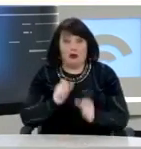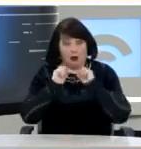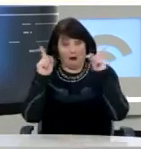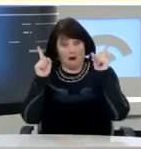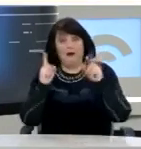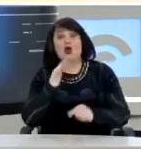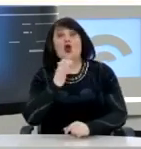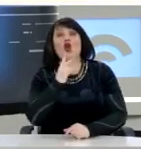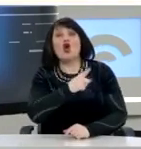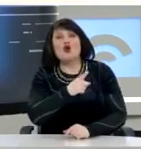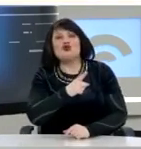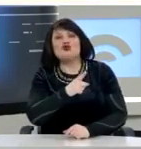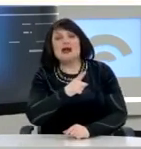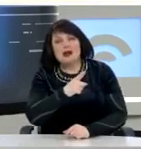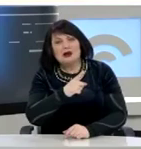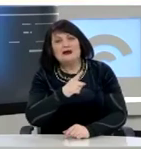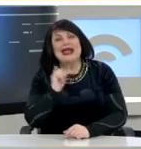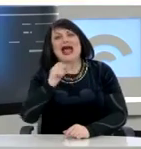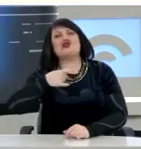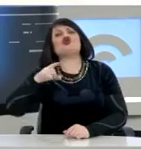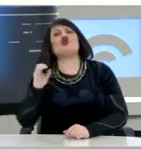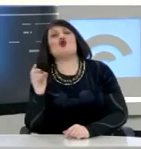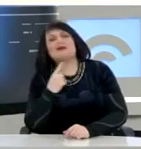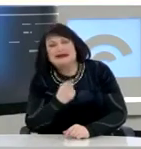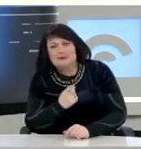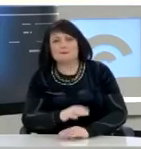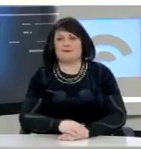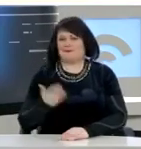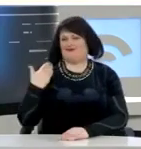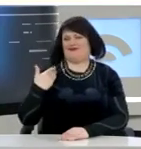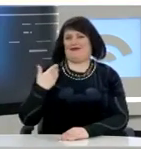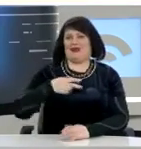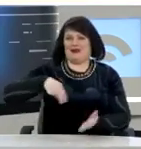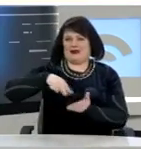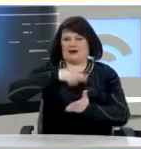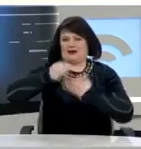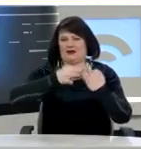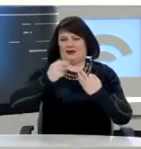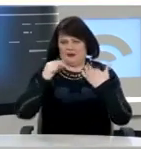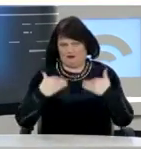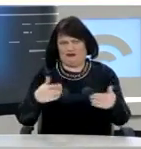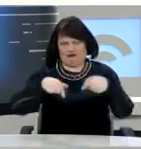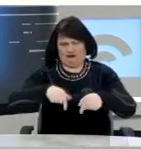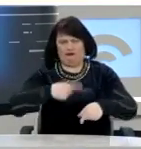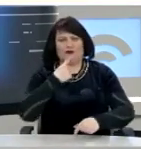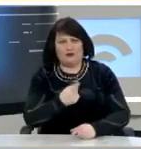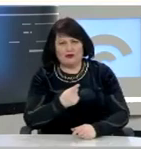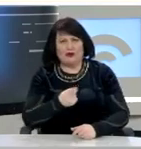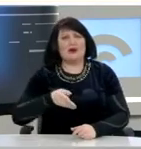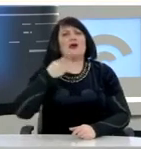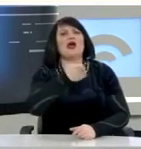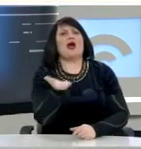για τη γλώσσα και για την ΑΕΣΟ. Την τελευταία φορά που μίλησα στη Βουλή, Είπα ότι πήγε, δεν πήγαμε